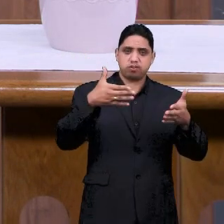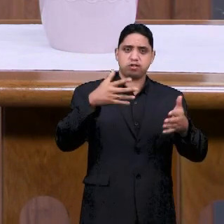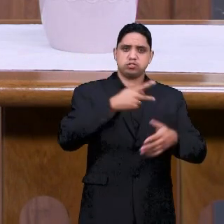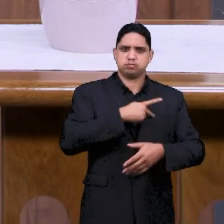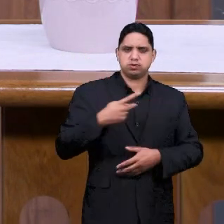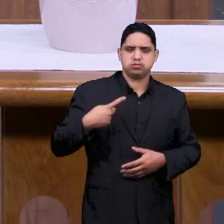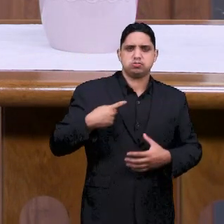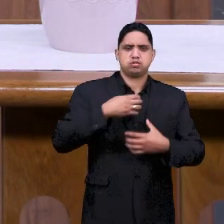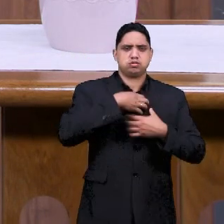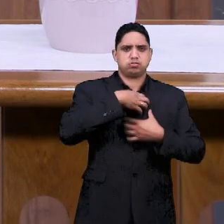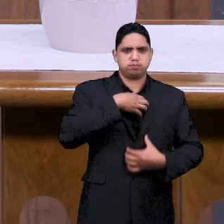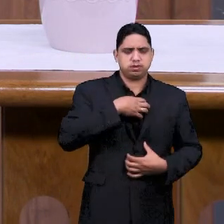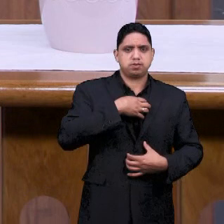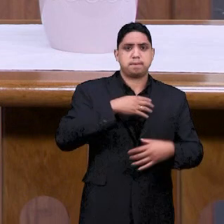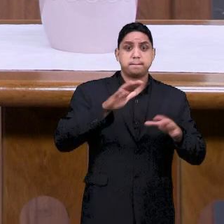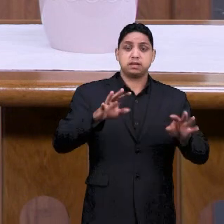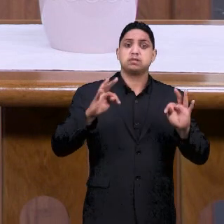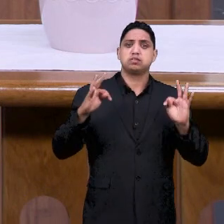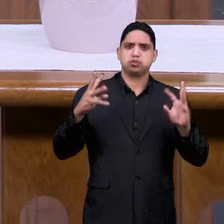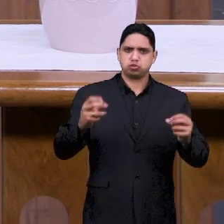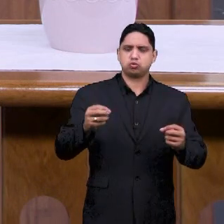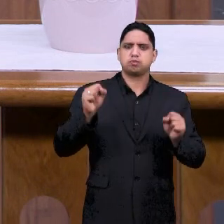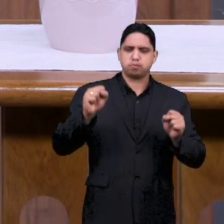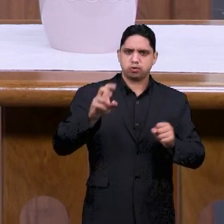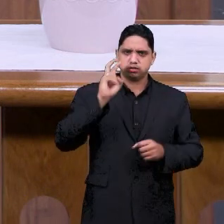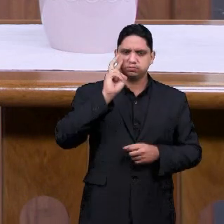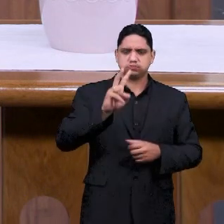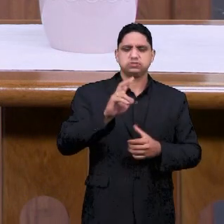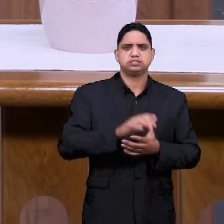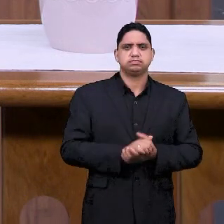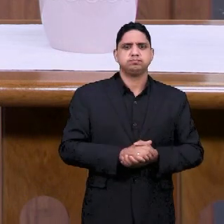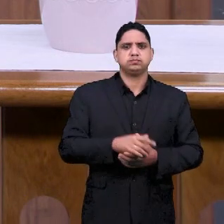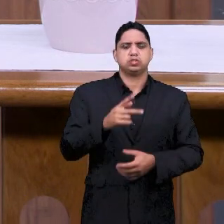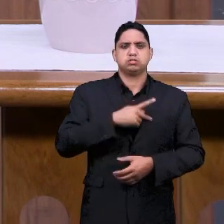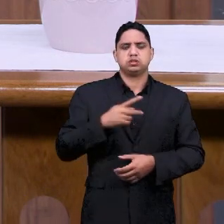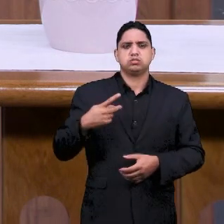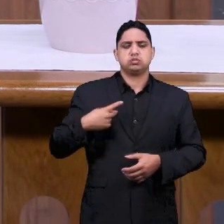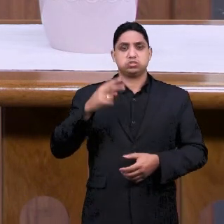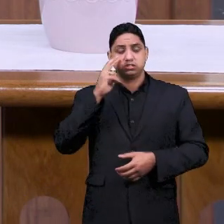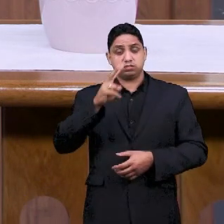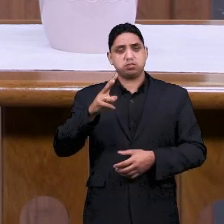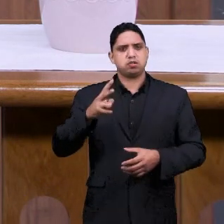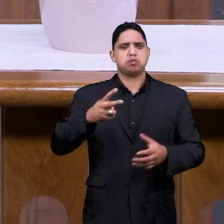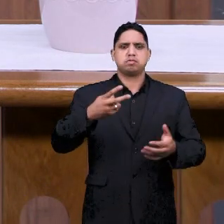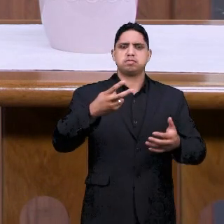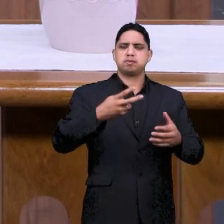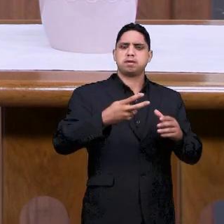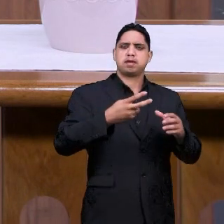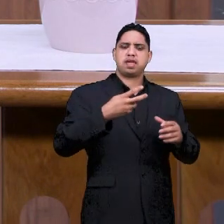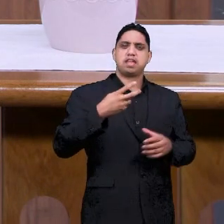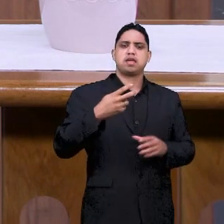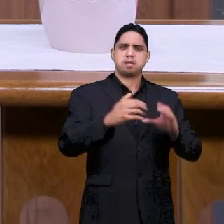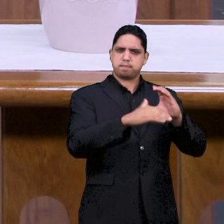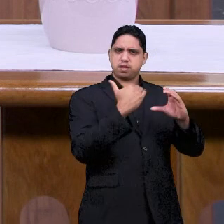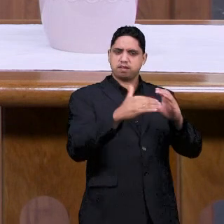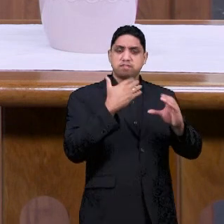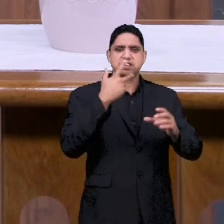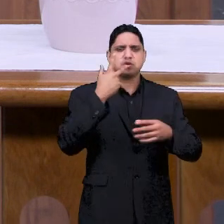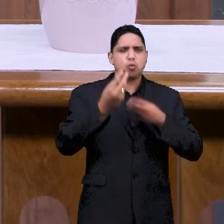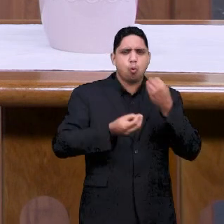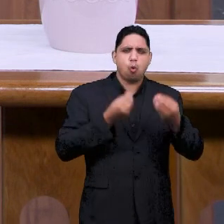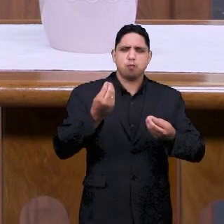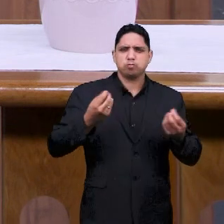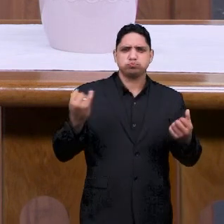dirigés aux pasteurs, aux ouvriers, mais que tous peuvent regarder. Les pasteurs qui ont assisté ont envoyé pour nous des messages en parlant de manière comme a